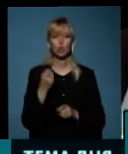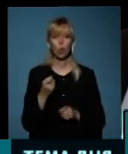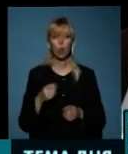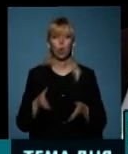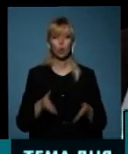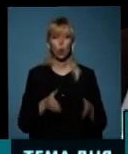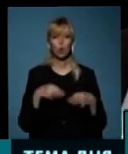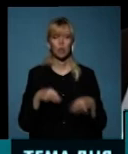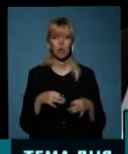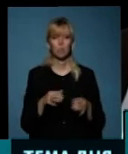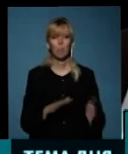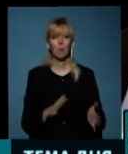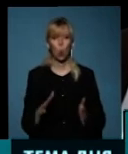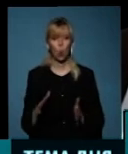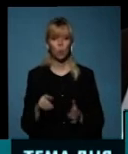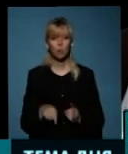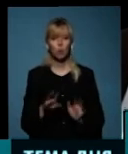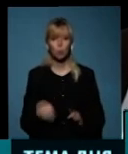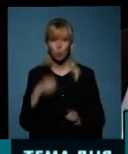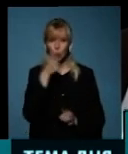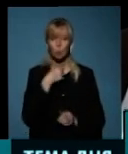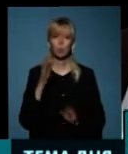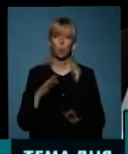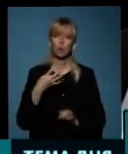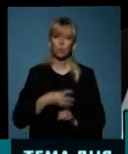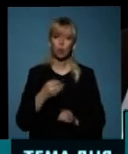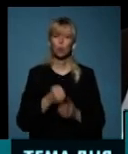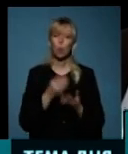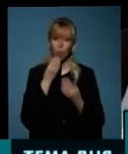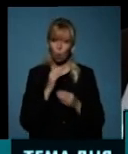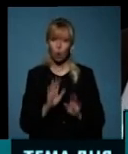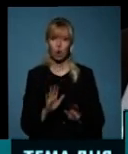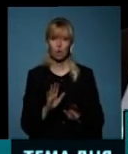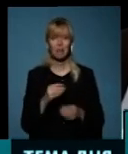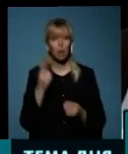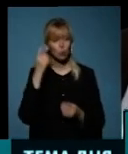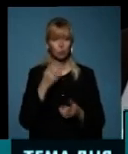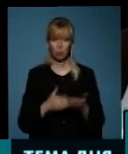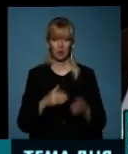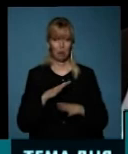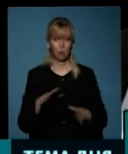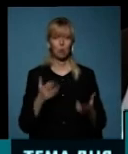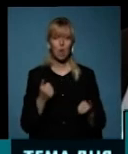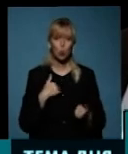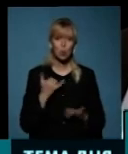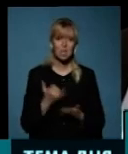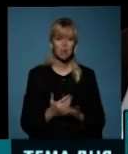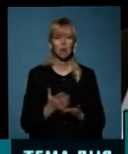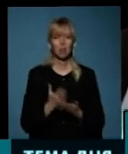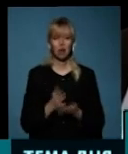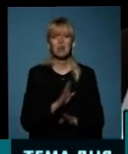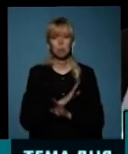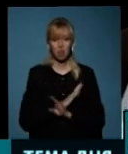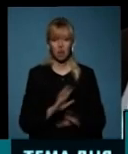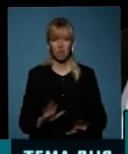дорожньо-транспортних пригод. В цьому році тільки 40. Ну, це до покращення. Дай Бог би не було. Да, в нас є летальні